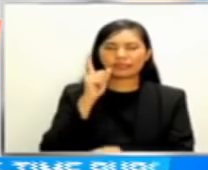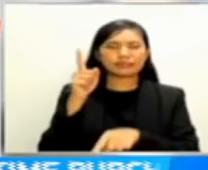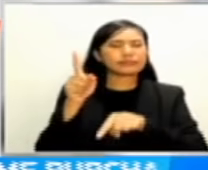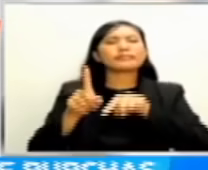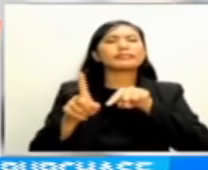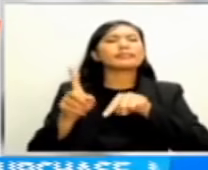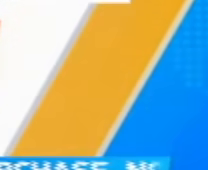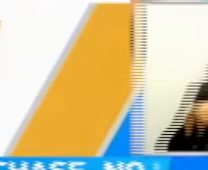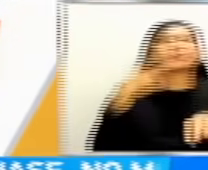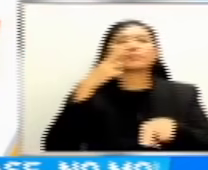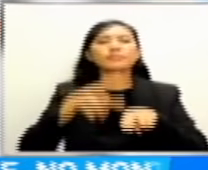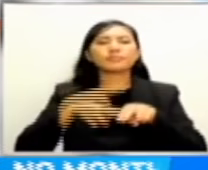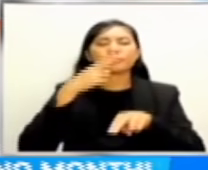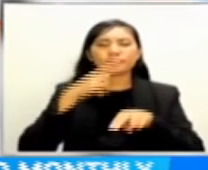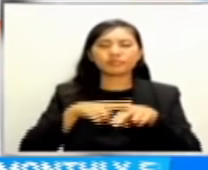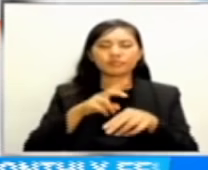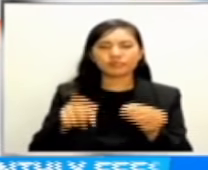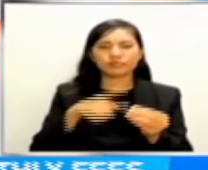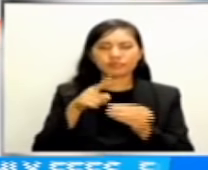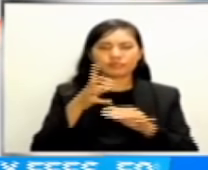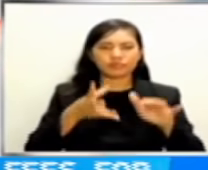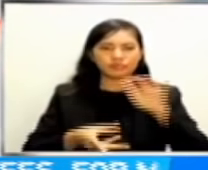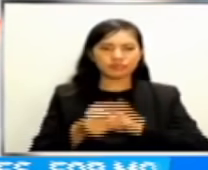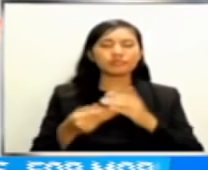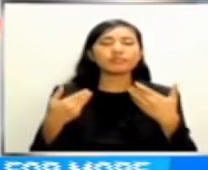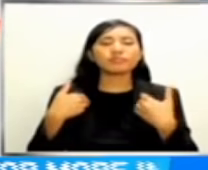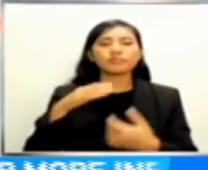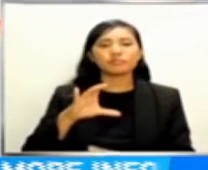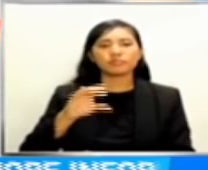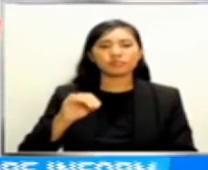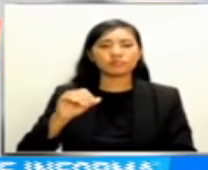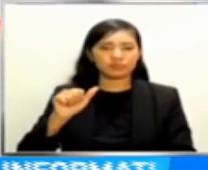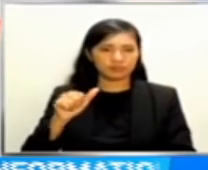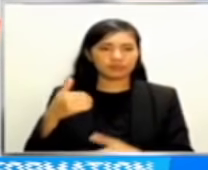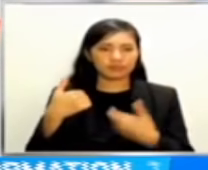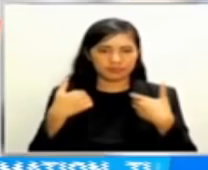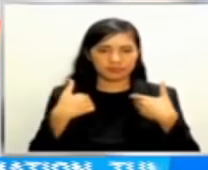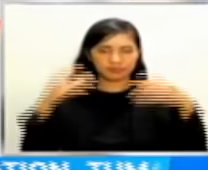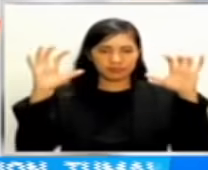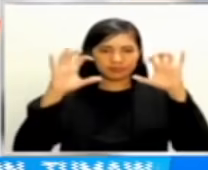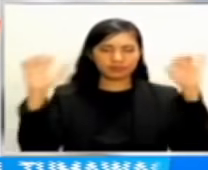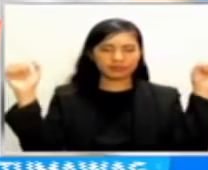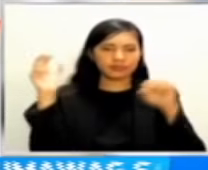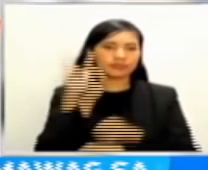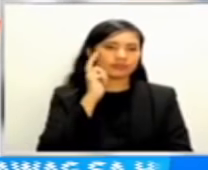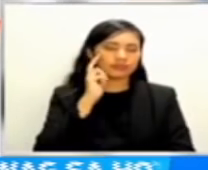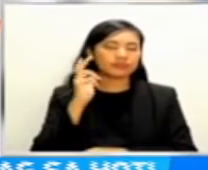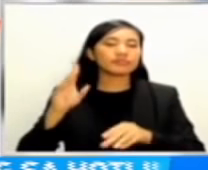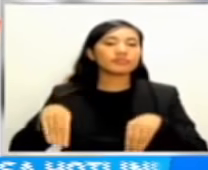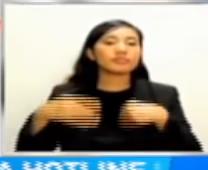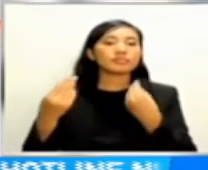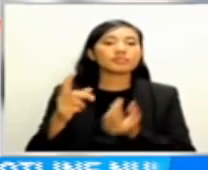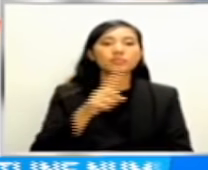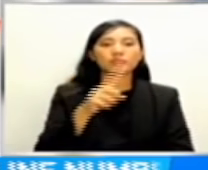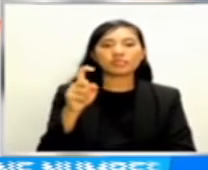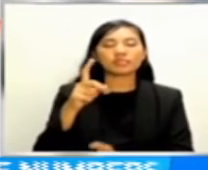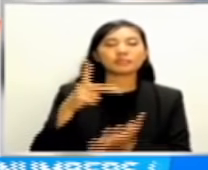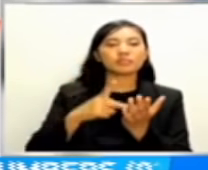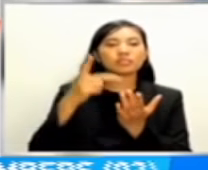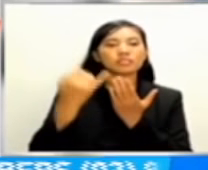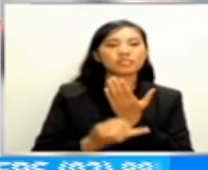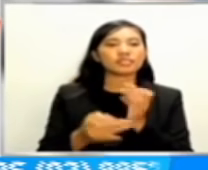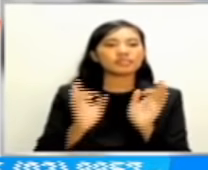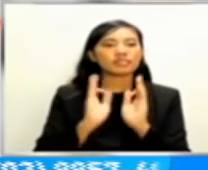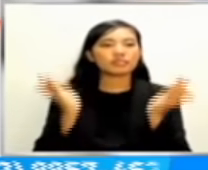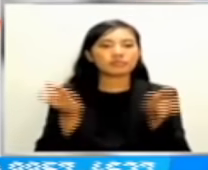mga dokumento galing Commission on Audit na binigyan ni Pangulong Duterte ng higit 100 proyekto ang pamilya ni Senador